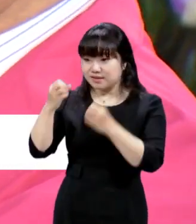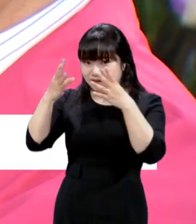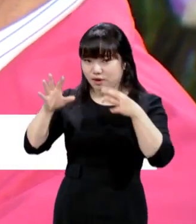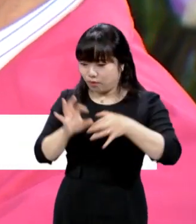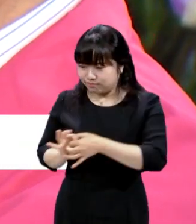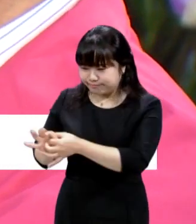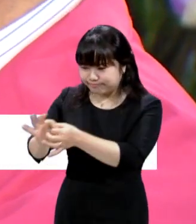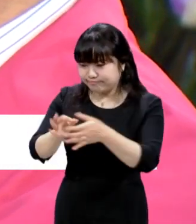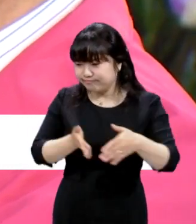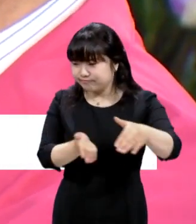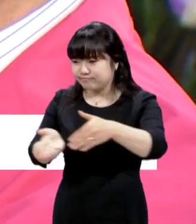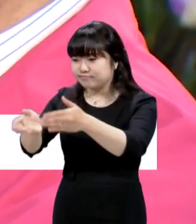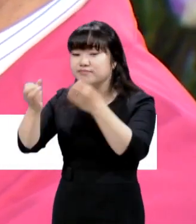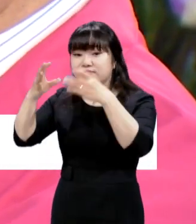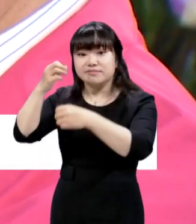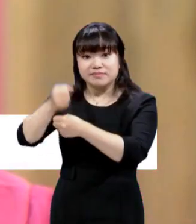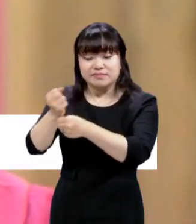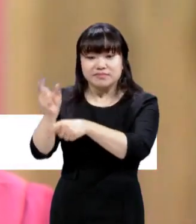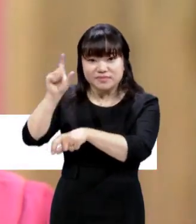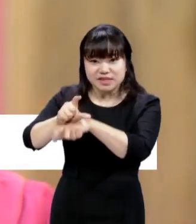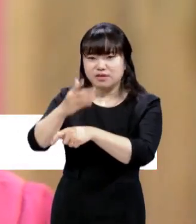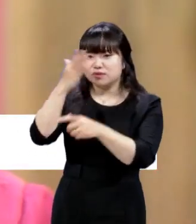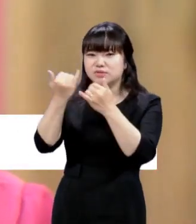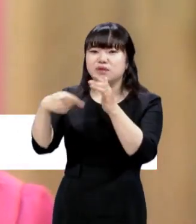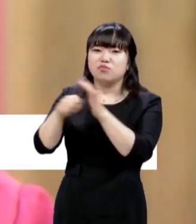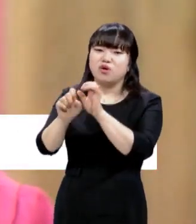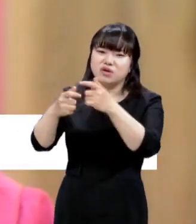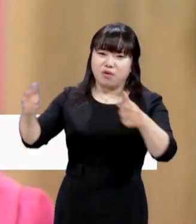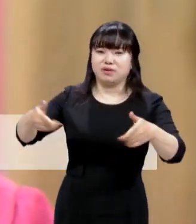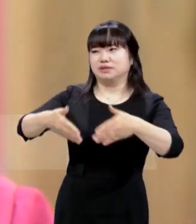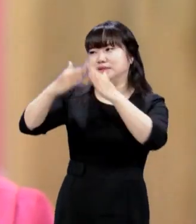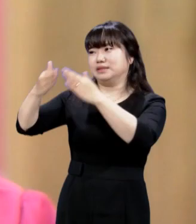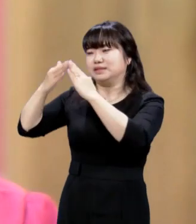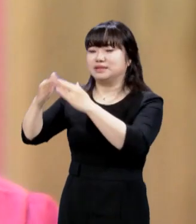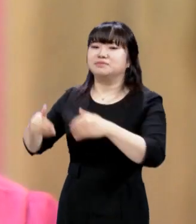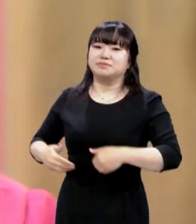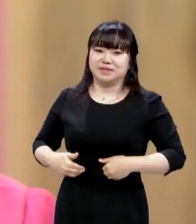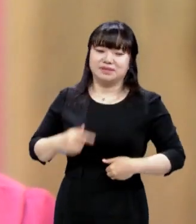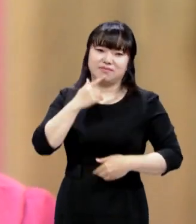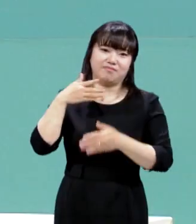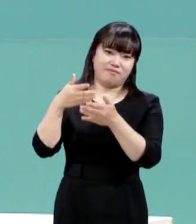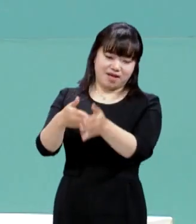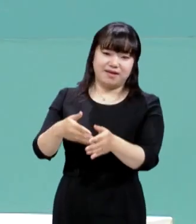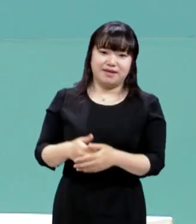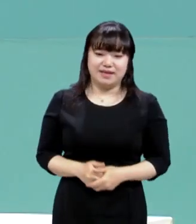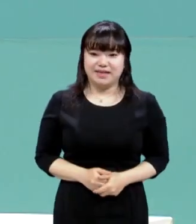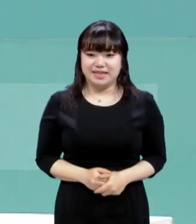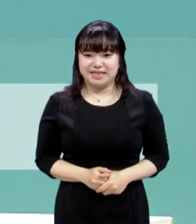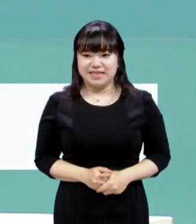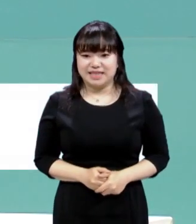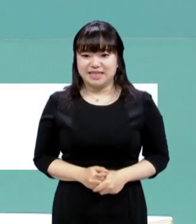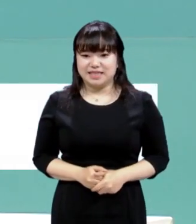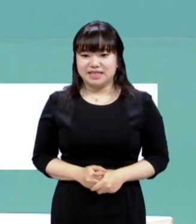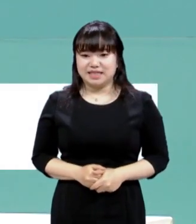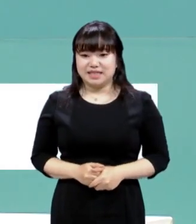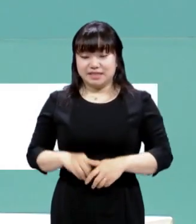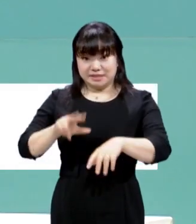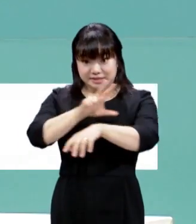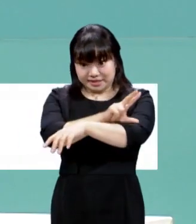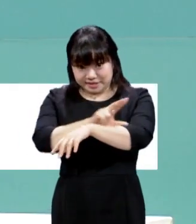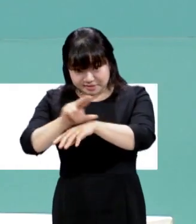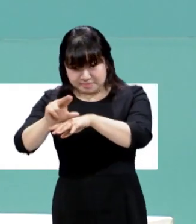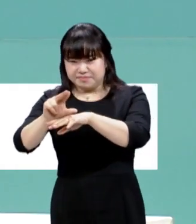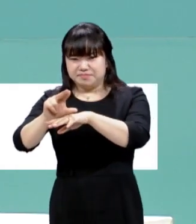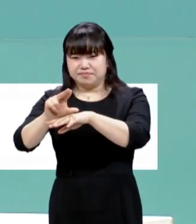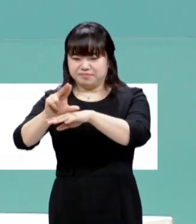를 만드는 한편 청년들을 위한 다양한 시설을 조성하겠다고 뵙겠습니다 경의선 철도를 지하로